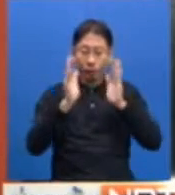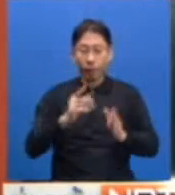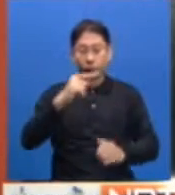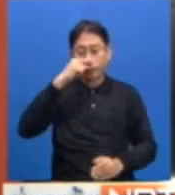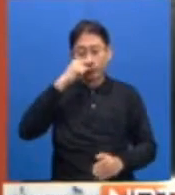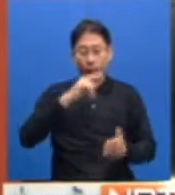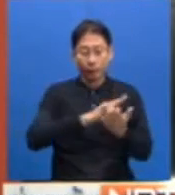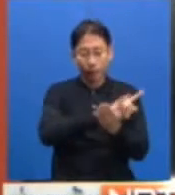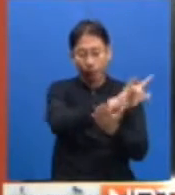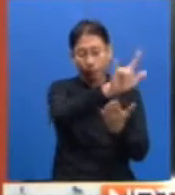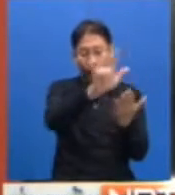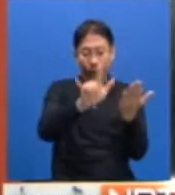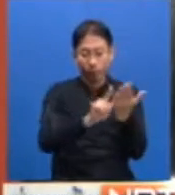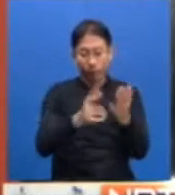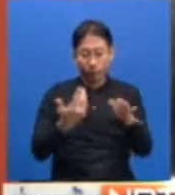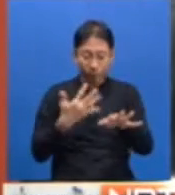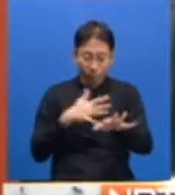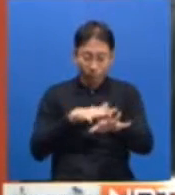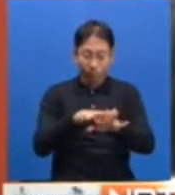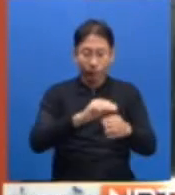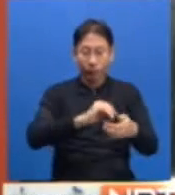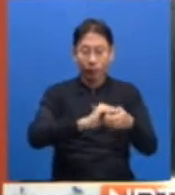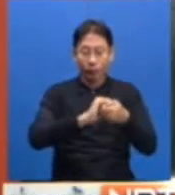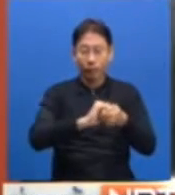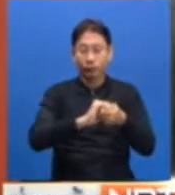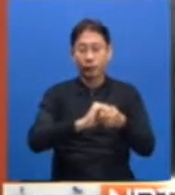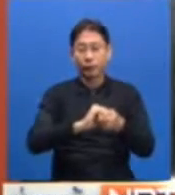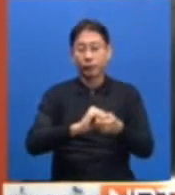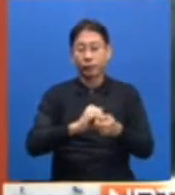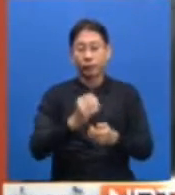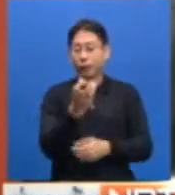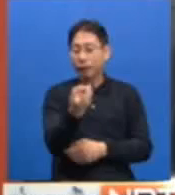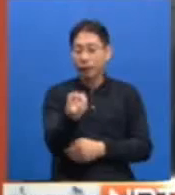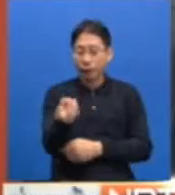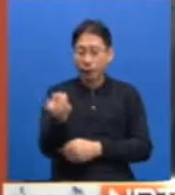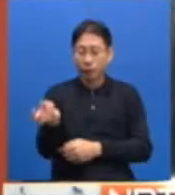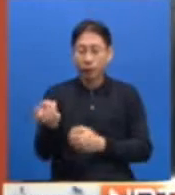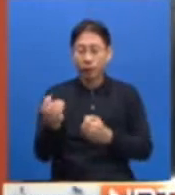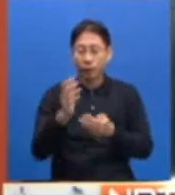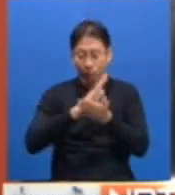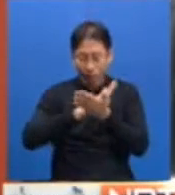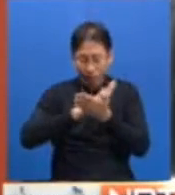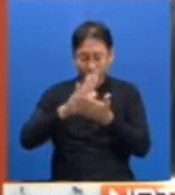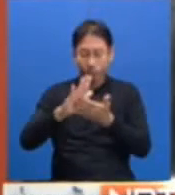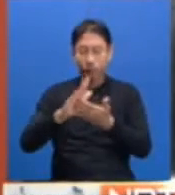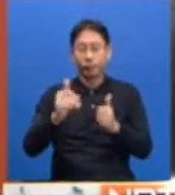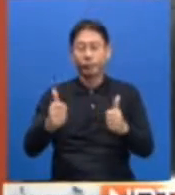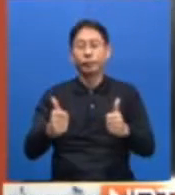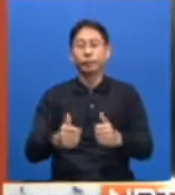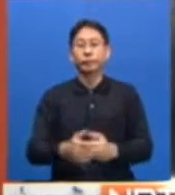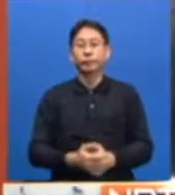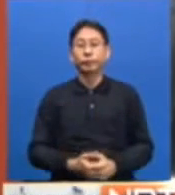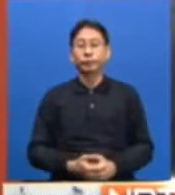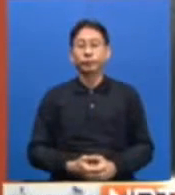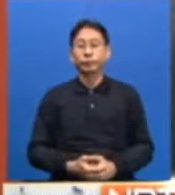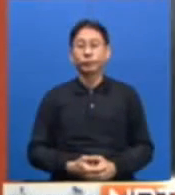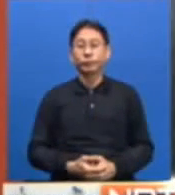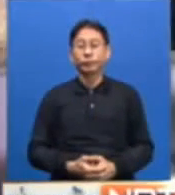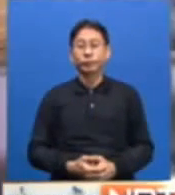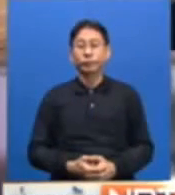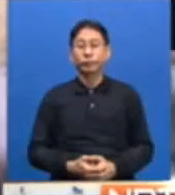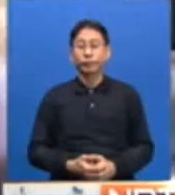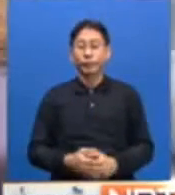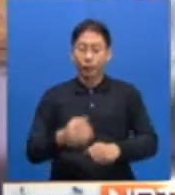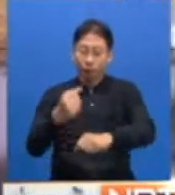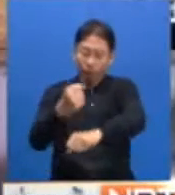ทศซึ่งจะประสานงานในส่วนที่เหลืออีกเล็กน้อยนะครับให้เสร็จสิ้น สำหรับแรงงาน